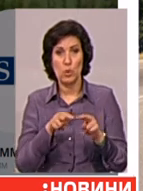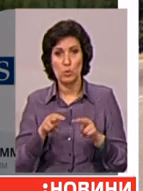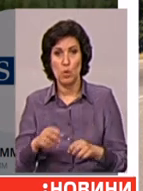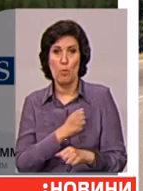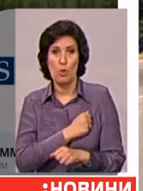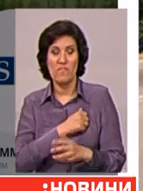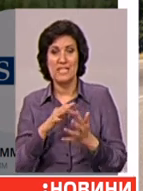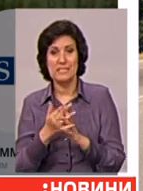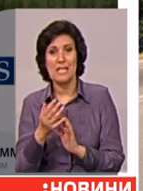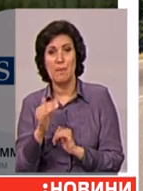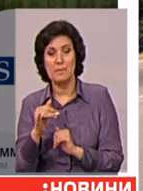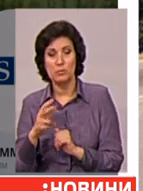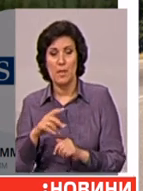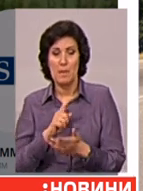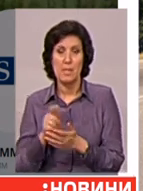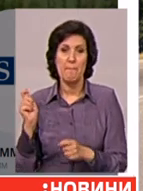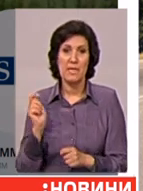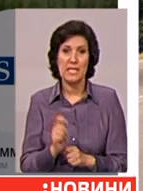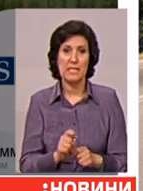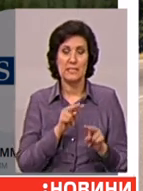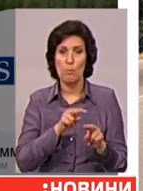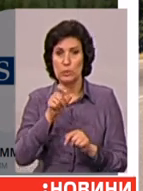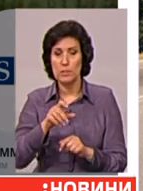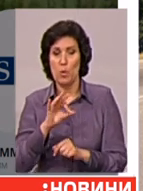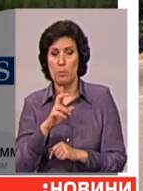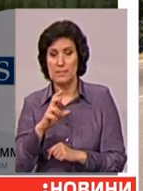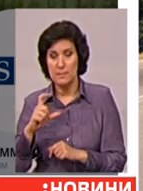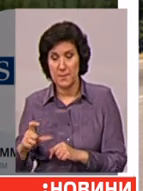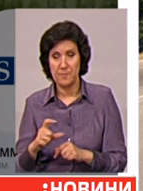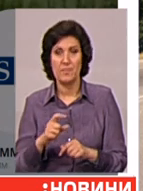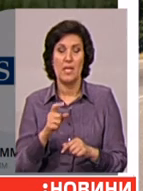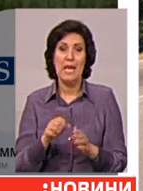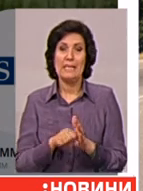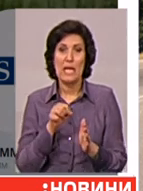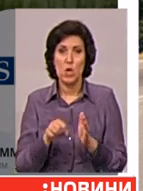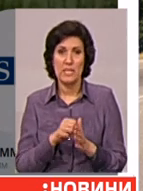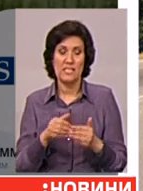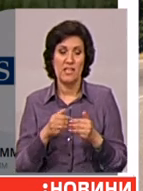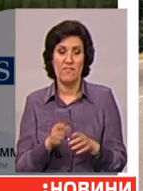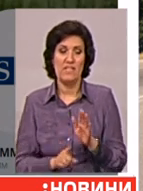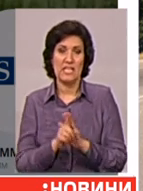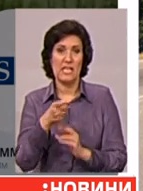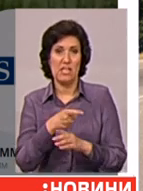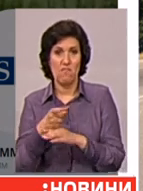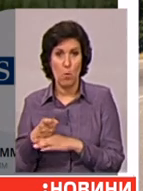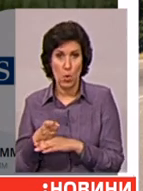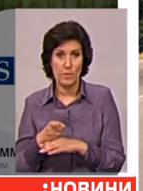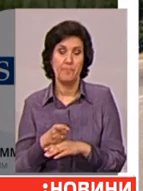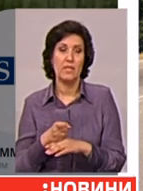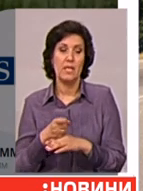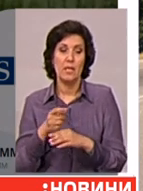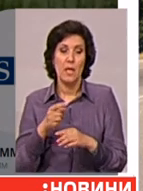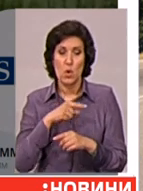бойовикам села пікузи до Маріуполя мали проїхати спостерігачі ОБСЄ однак терористи відкрили вогонь при цьому як вказує